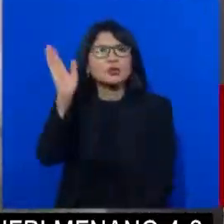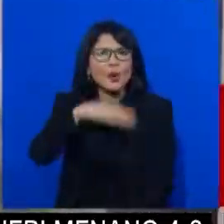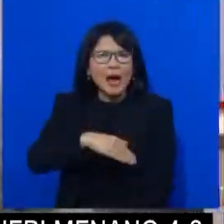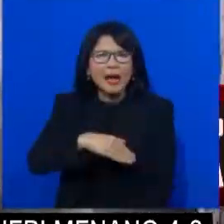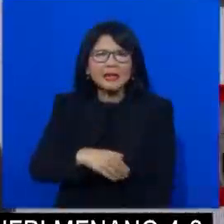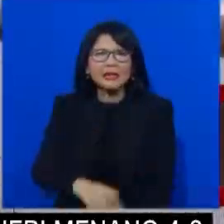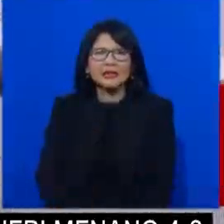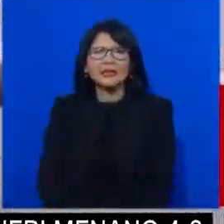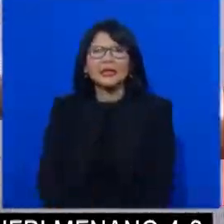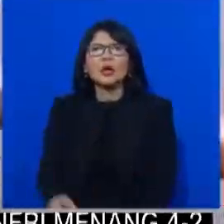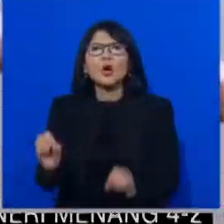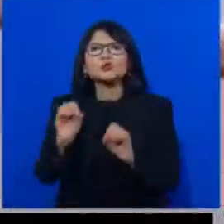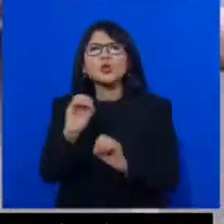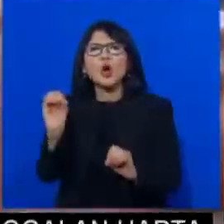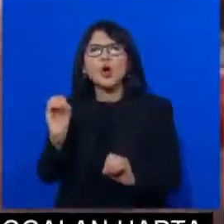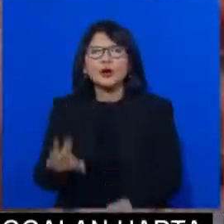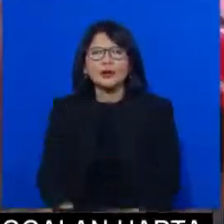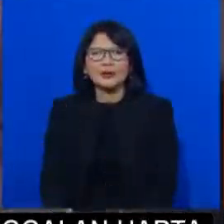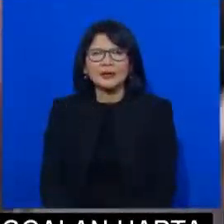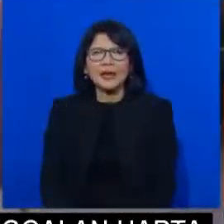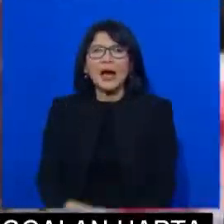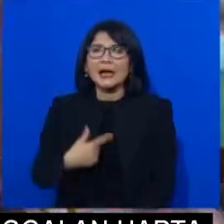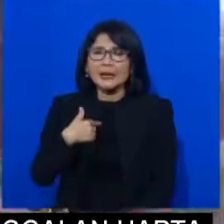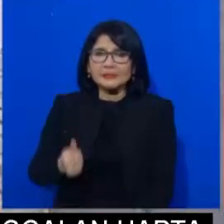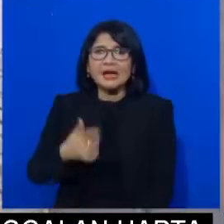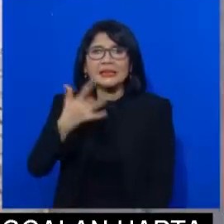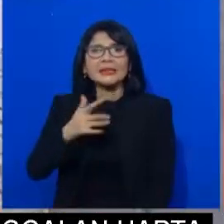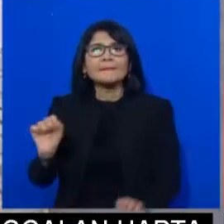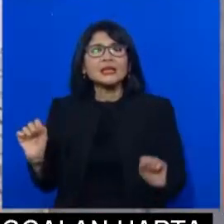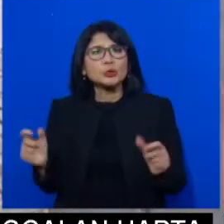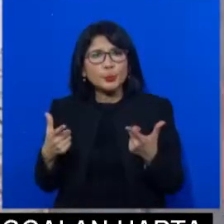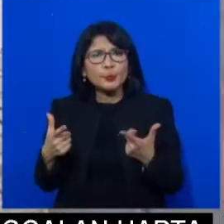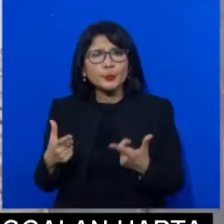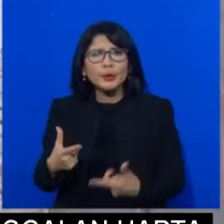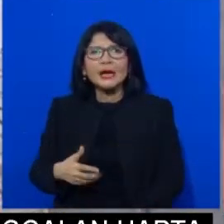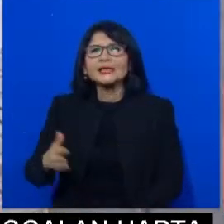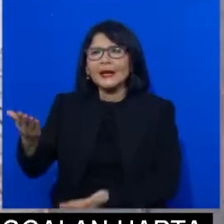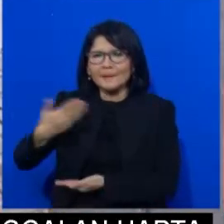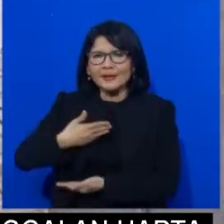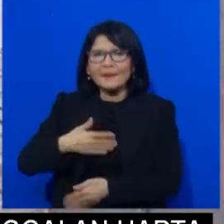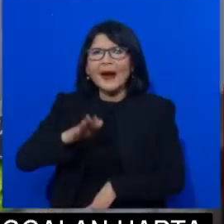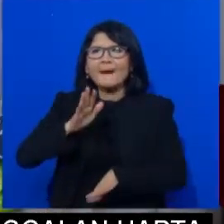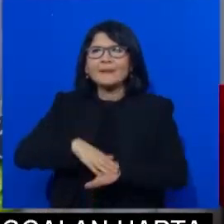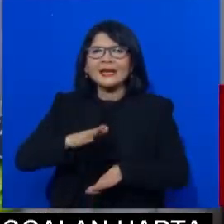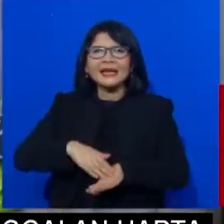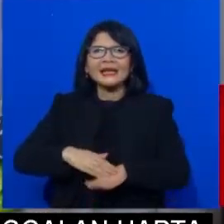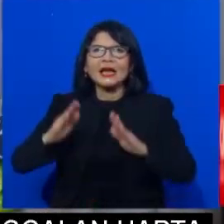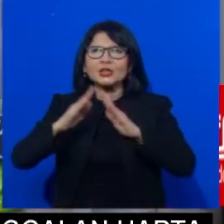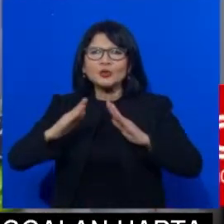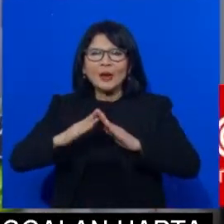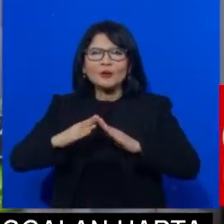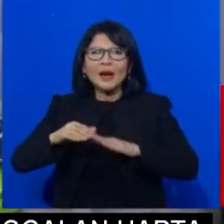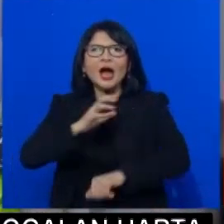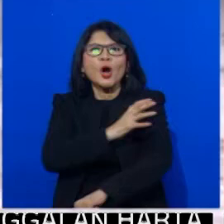laku. Agar dapat mencukupi kebutuhan harian, ia juga menerima panggilan sebagai tukang urut.